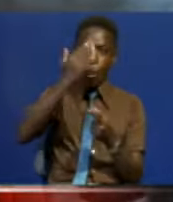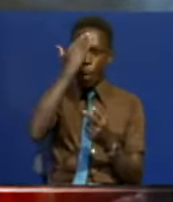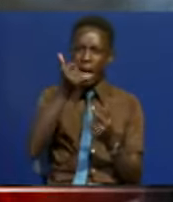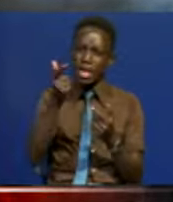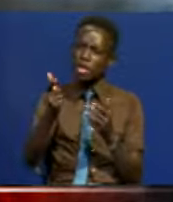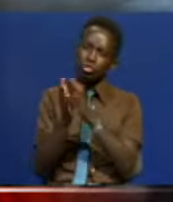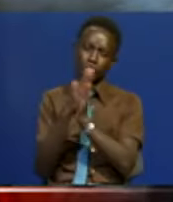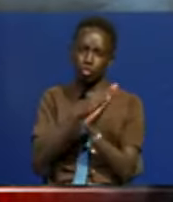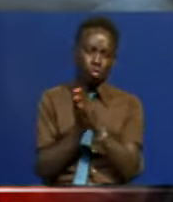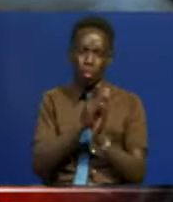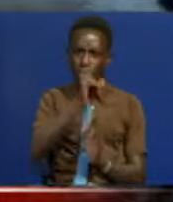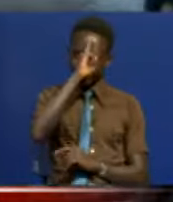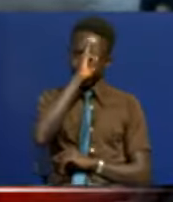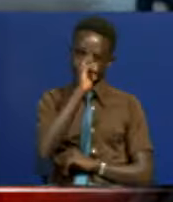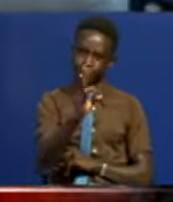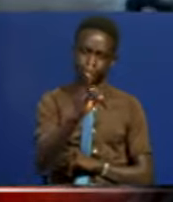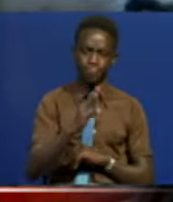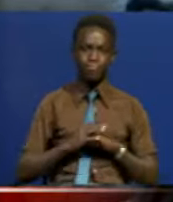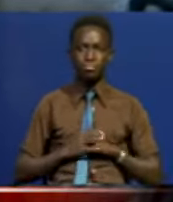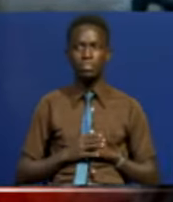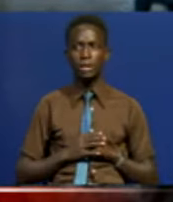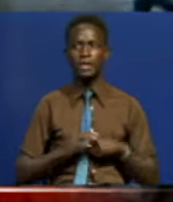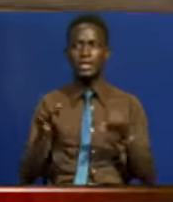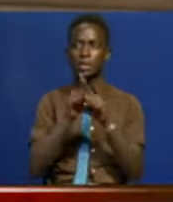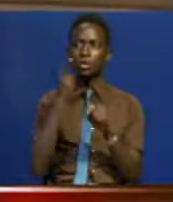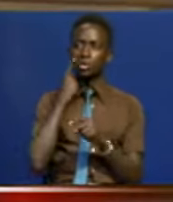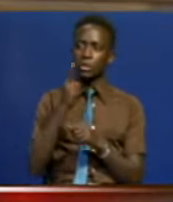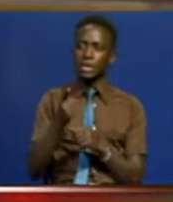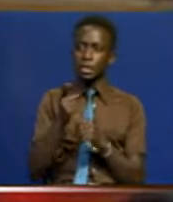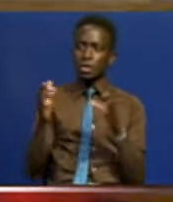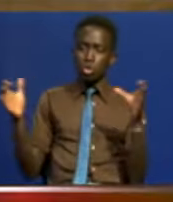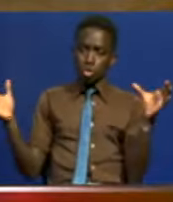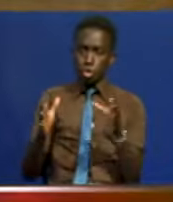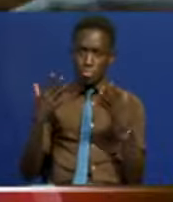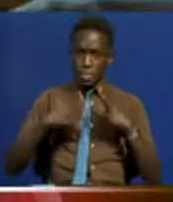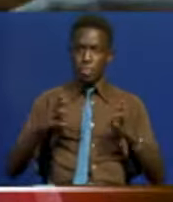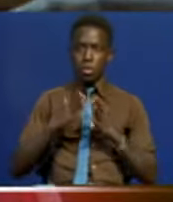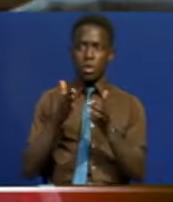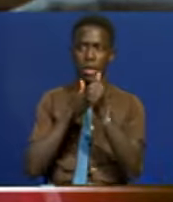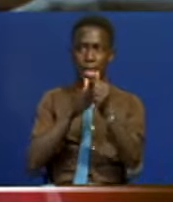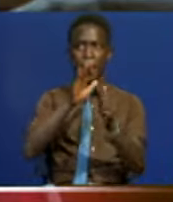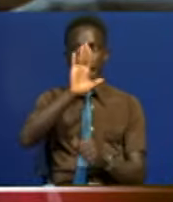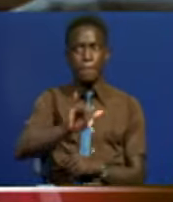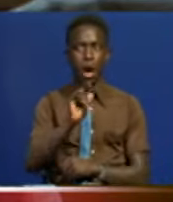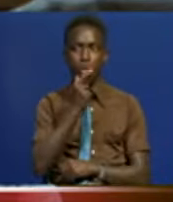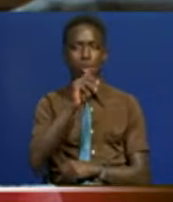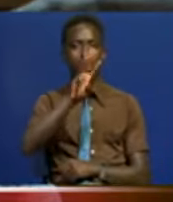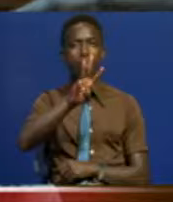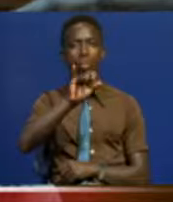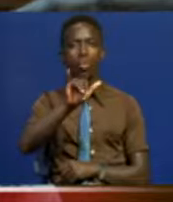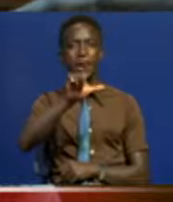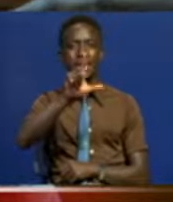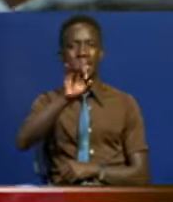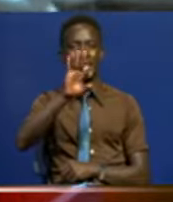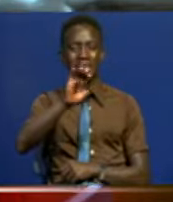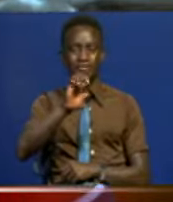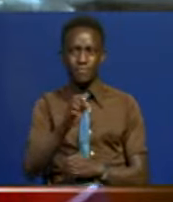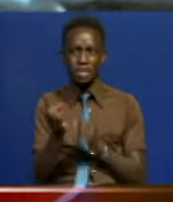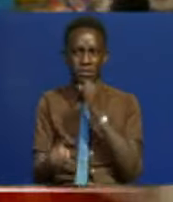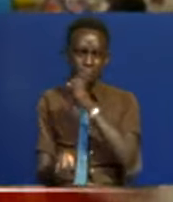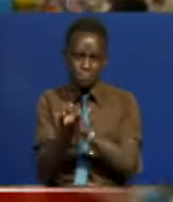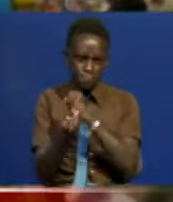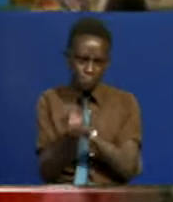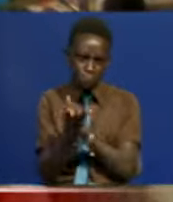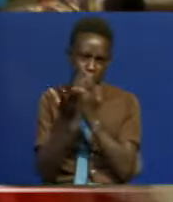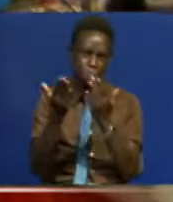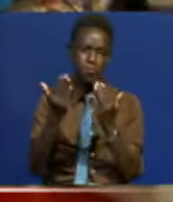hivyo mawakili wa washukiwa hao wakiongozwa na Wycliffe Makasembo walimwambia hakimu mkuu Alex Ituku